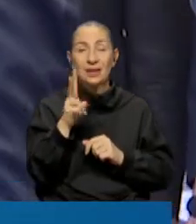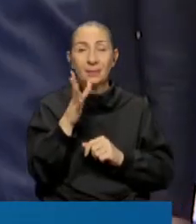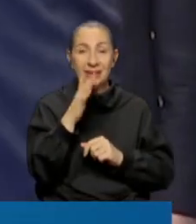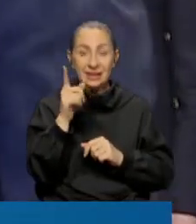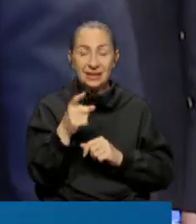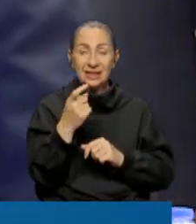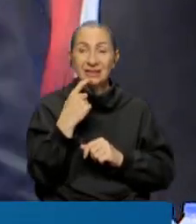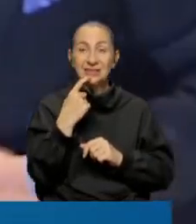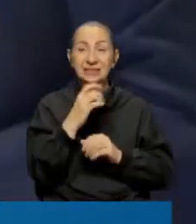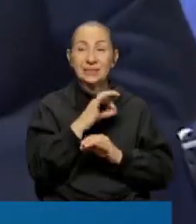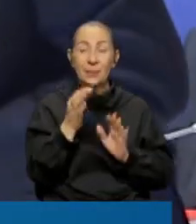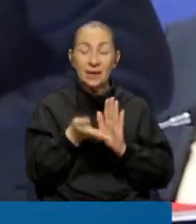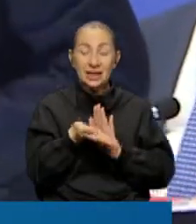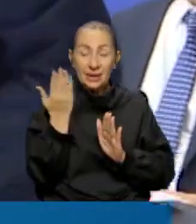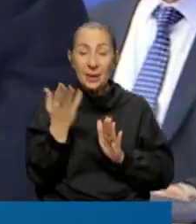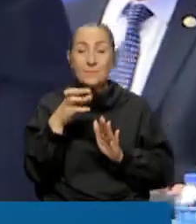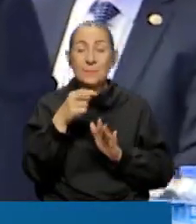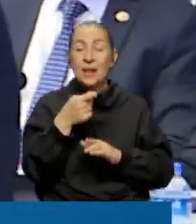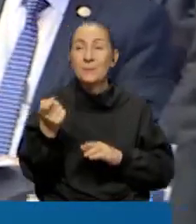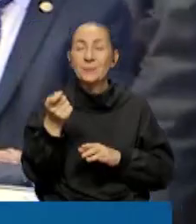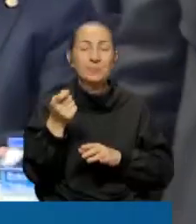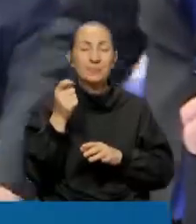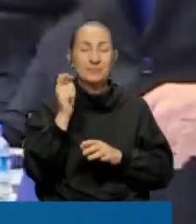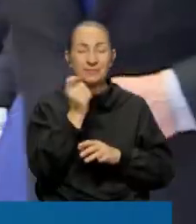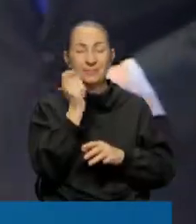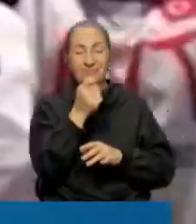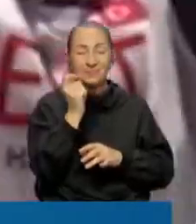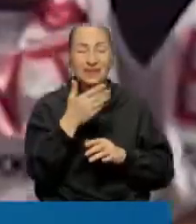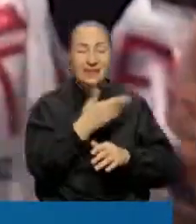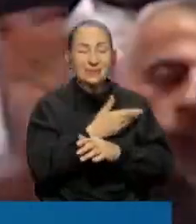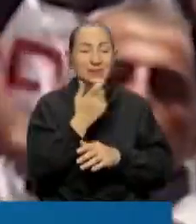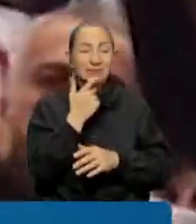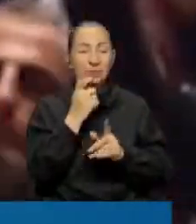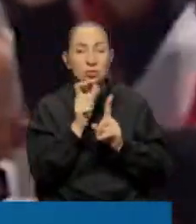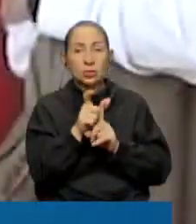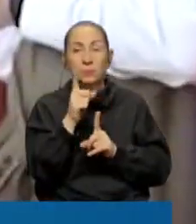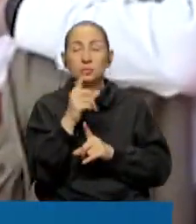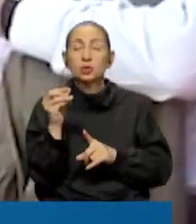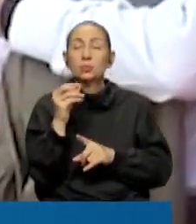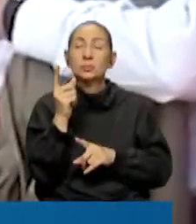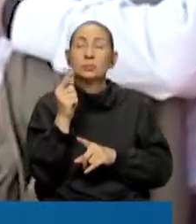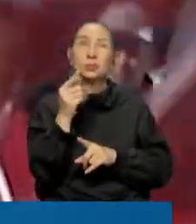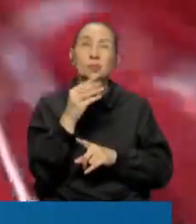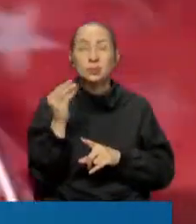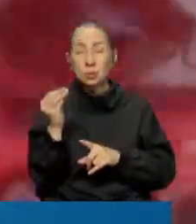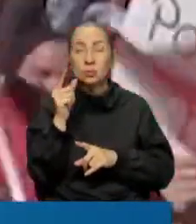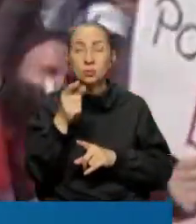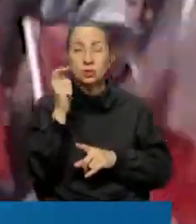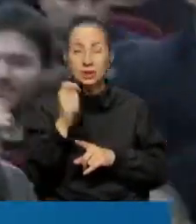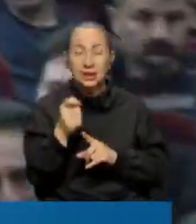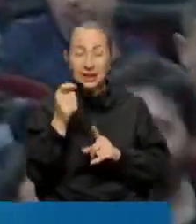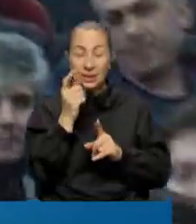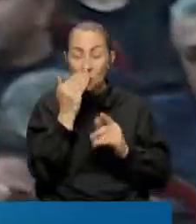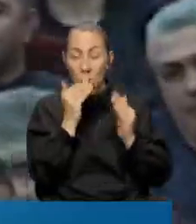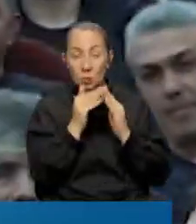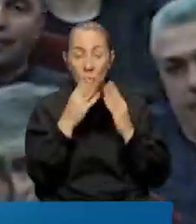Bilgin. Yaşı tamamen kaldırsak bile prim gün sayısı ve hizmet yılı şartlarının korunacağını, 1,5 milyon EYT'linin bu şartları